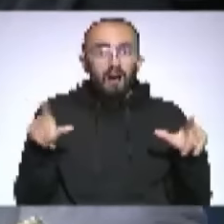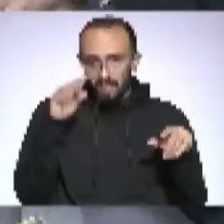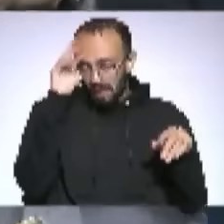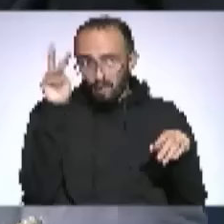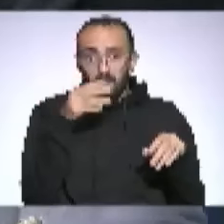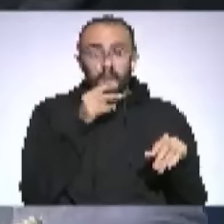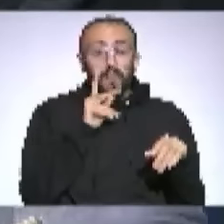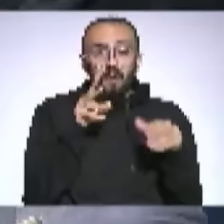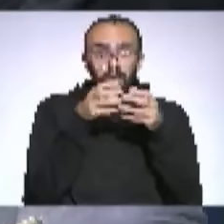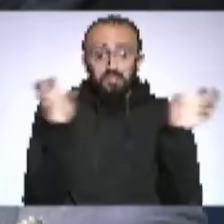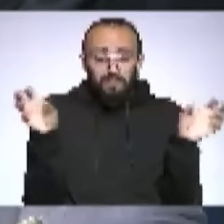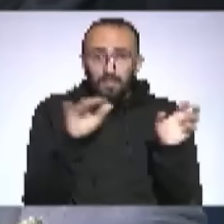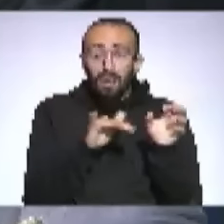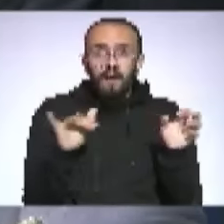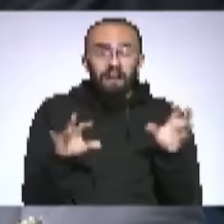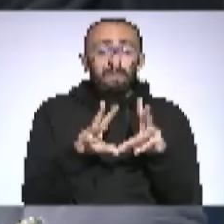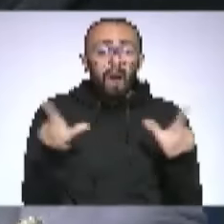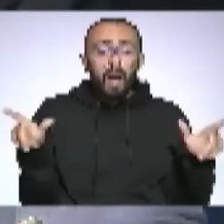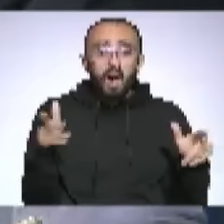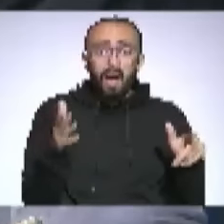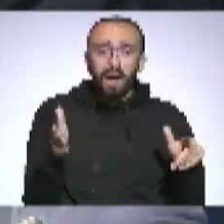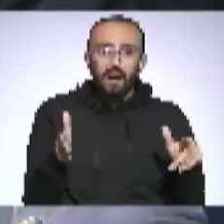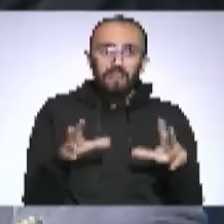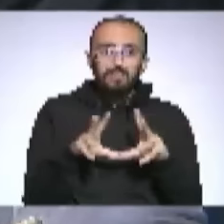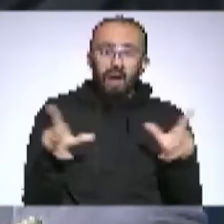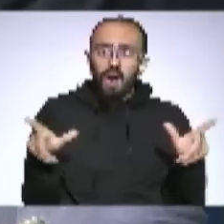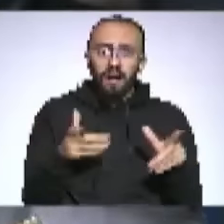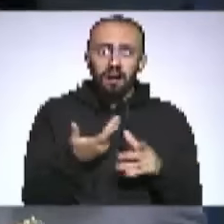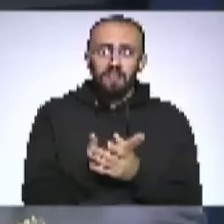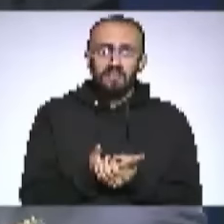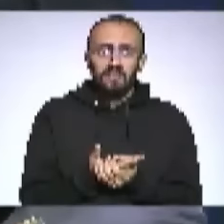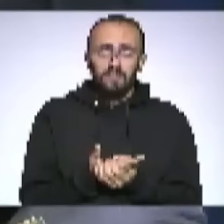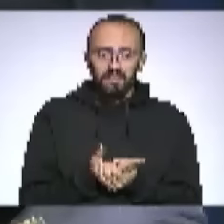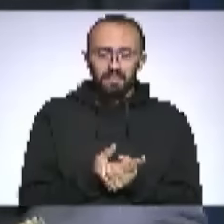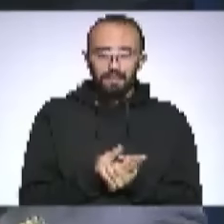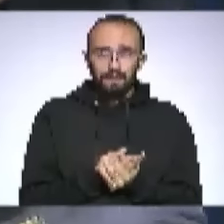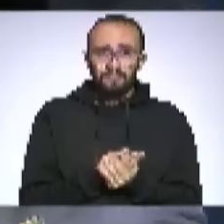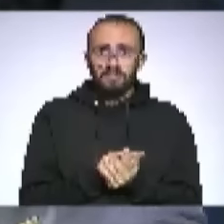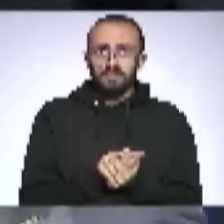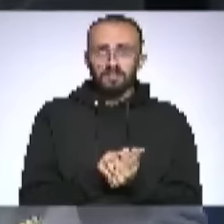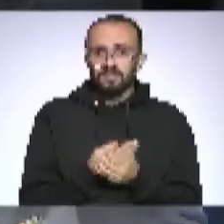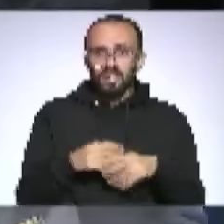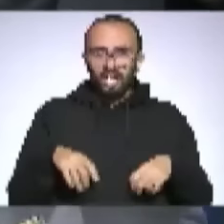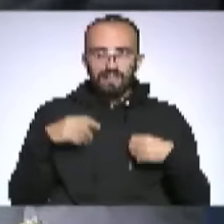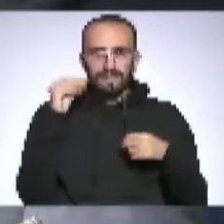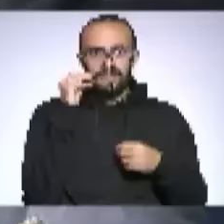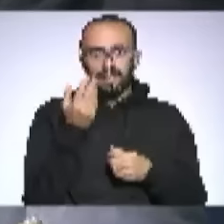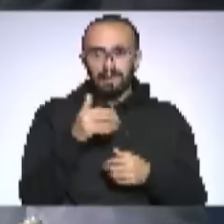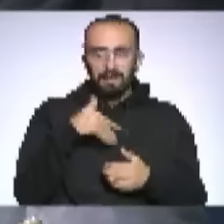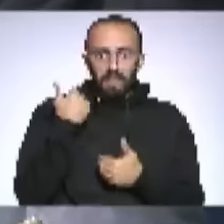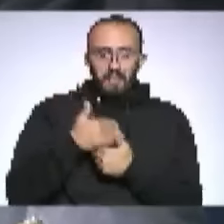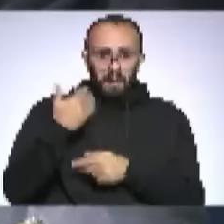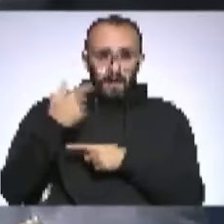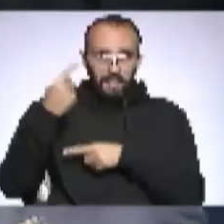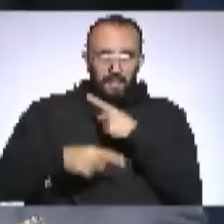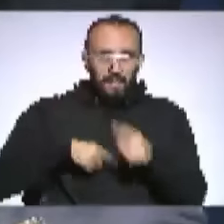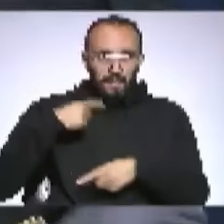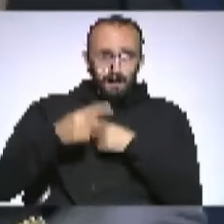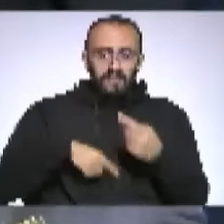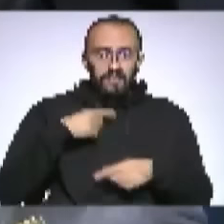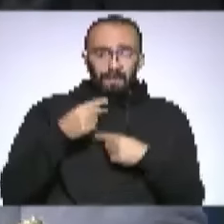بعض واحكام م محكمه هتعيش لوحدها بالخمسه ازاي وهو مش قادر يعيش هيعيشوا في صراعات في المحاكم هو